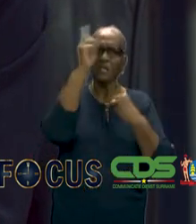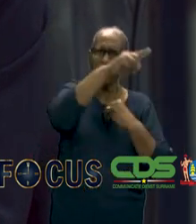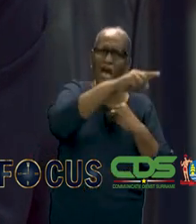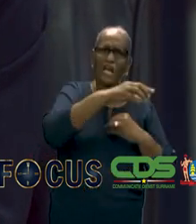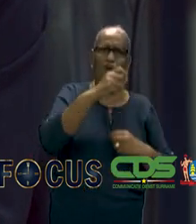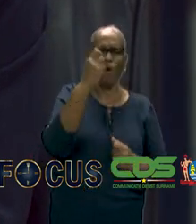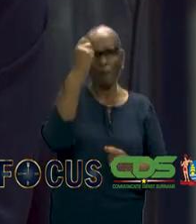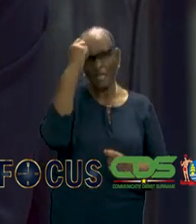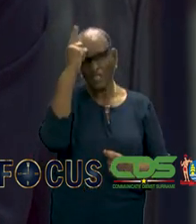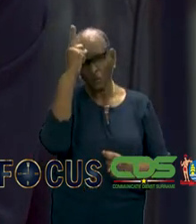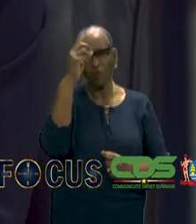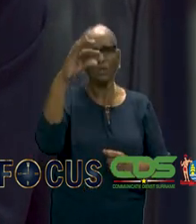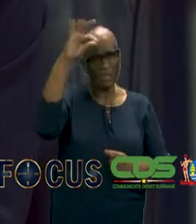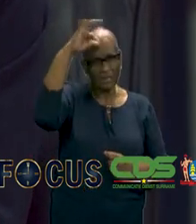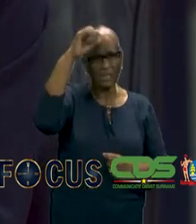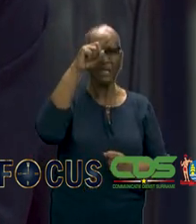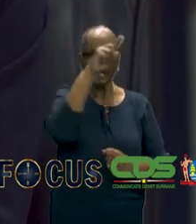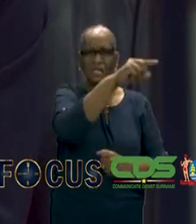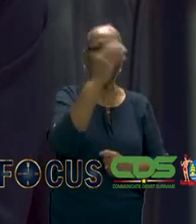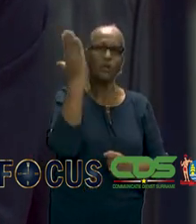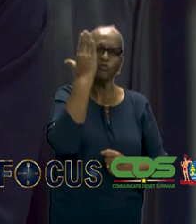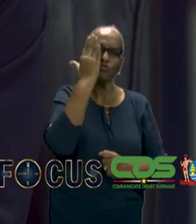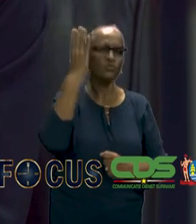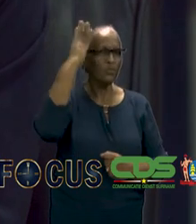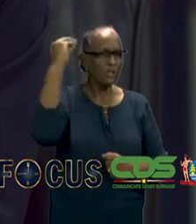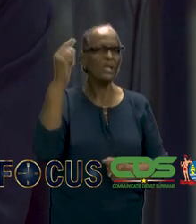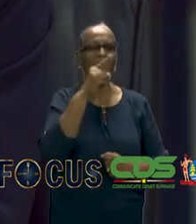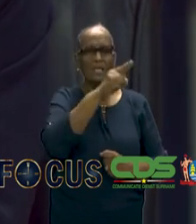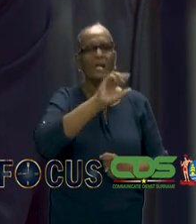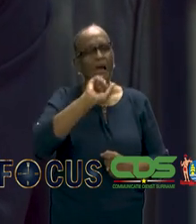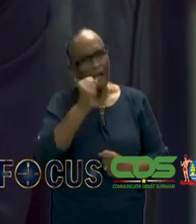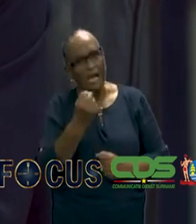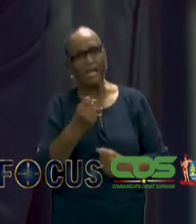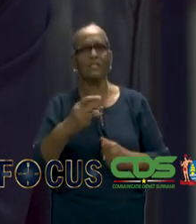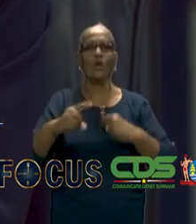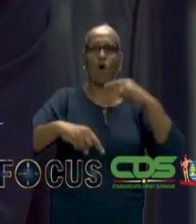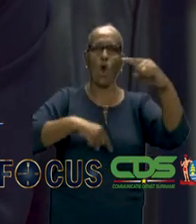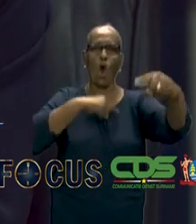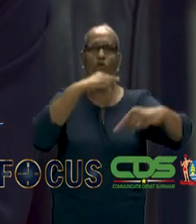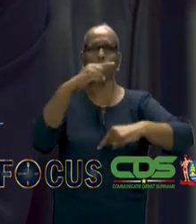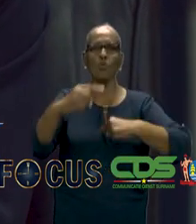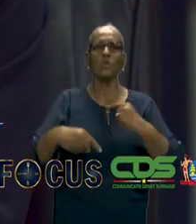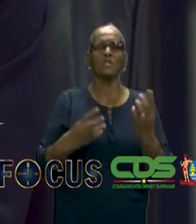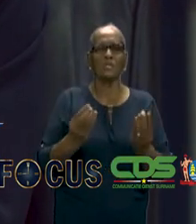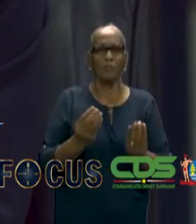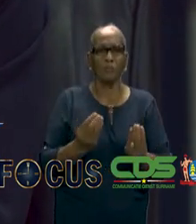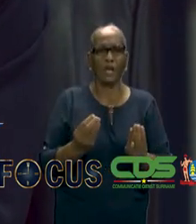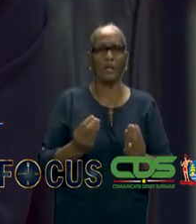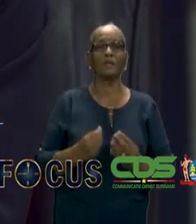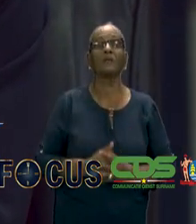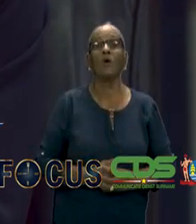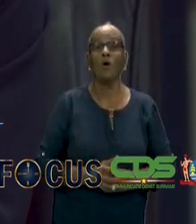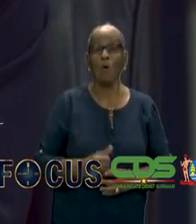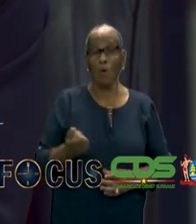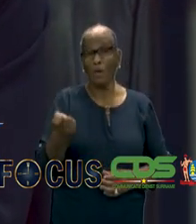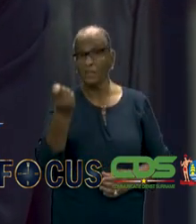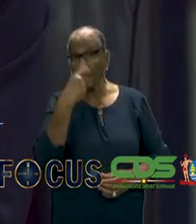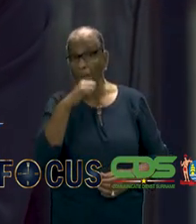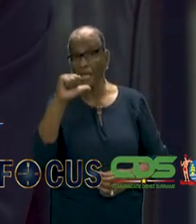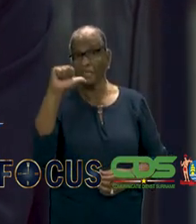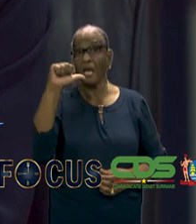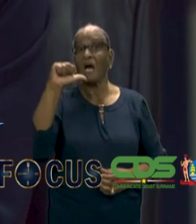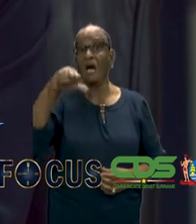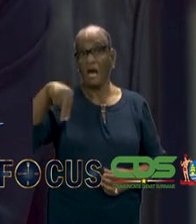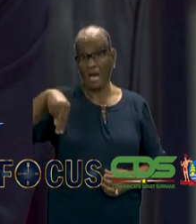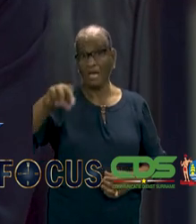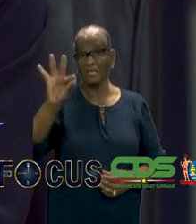specialisatie binnen de verpleegkunde. Er is gesproken over het antibiotica-beleid in Suriname. En er zullen een pilot